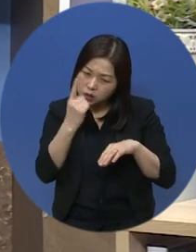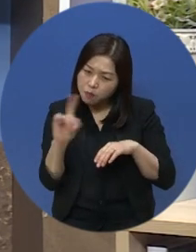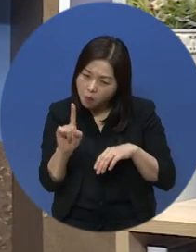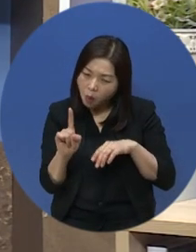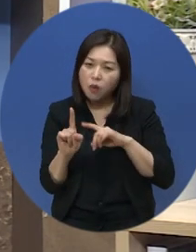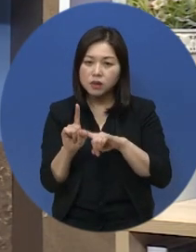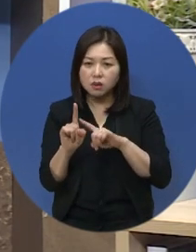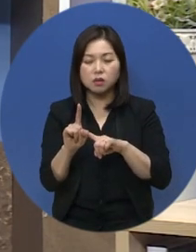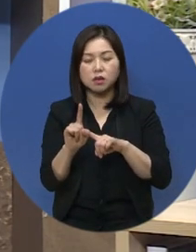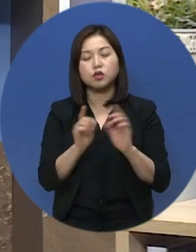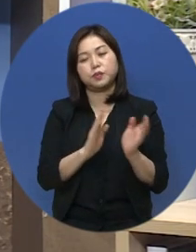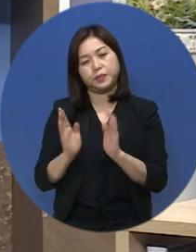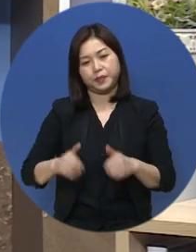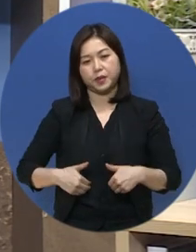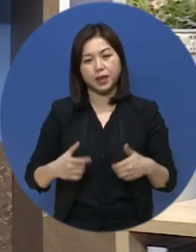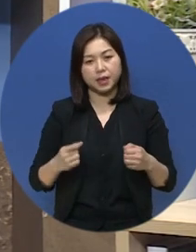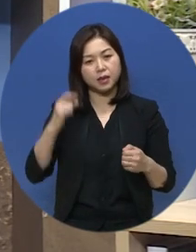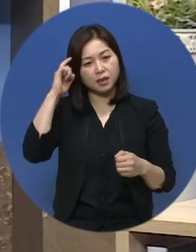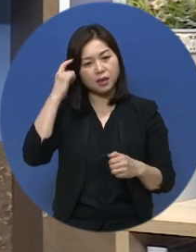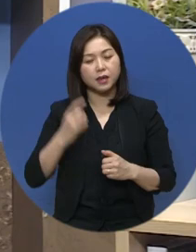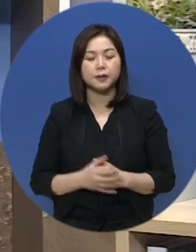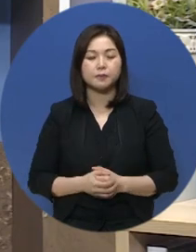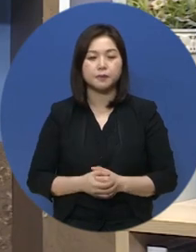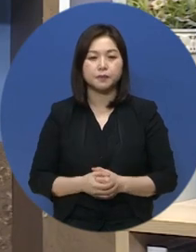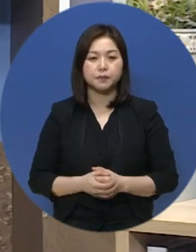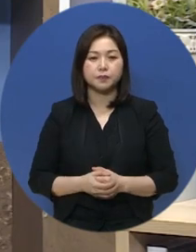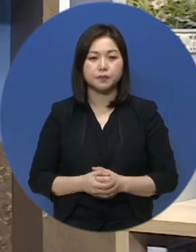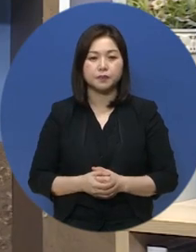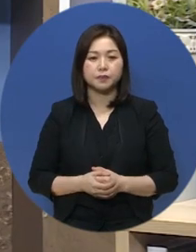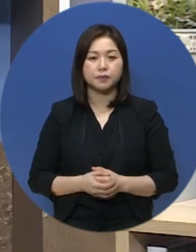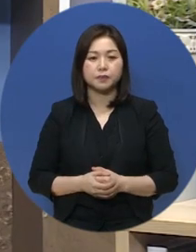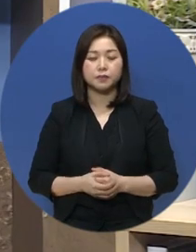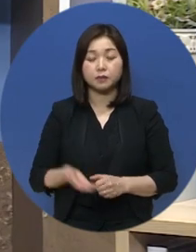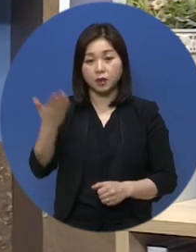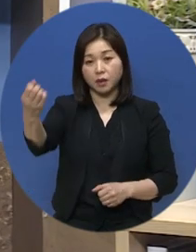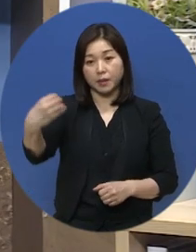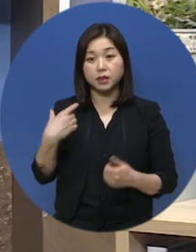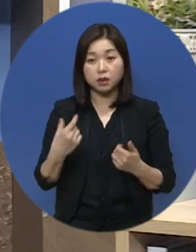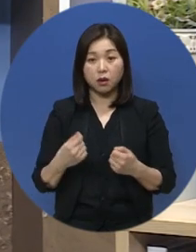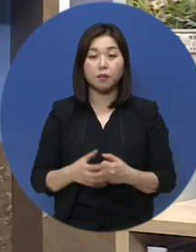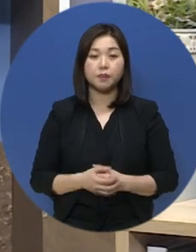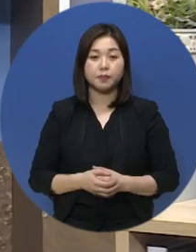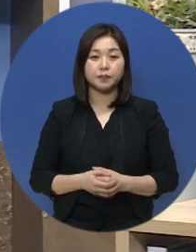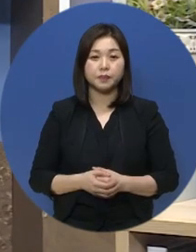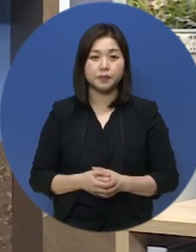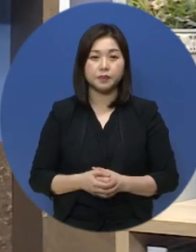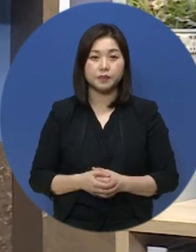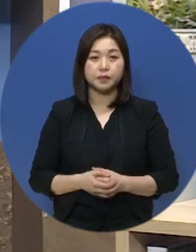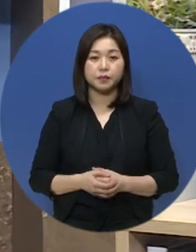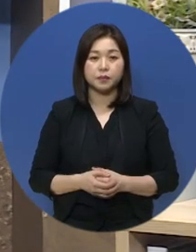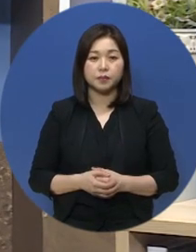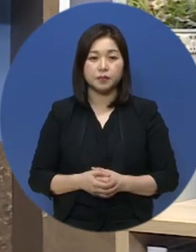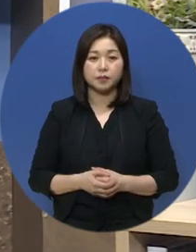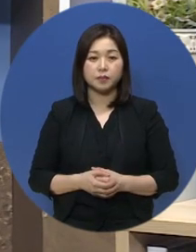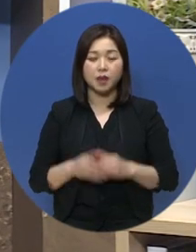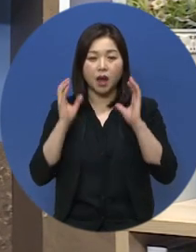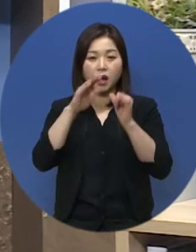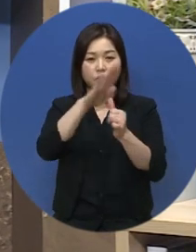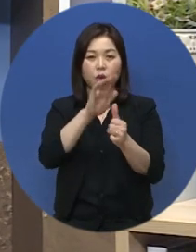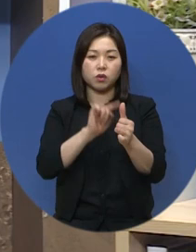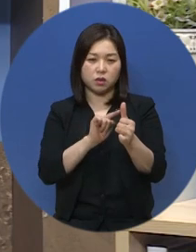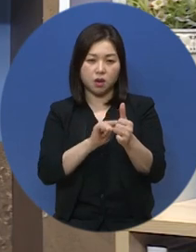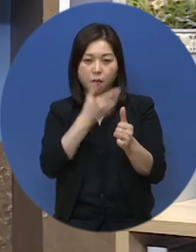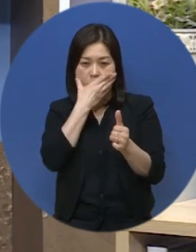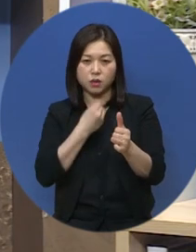됐으면 좋겠습니다. 그리고 또 이제 대표님께서는 말씀하신 것처럼 이런 아동들의 더 나은 복지를